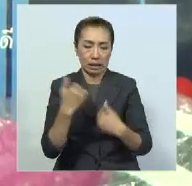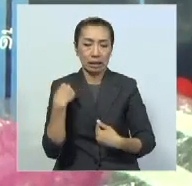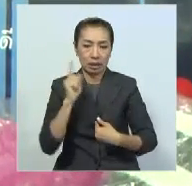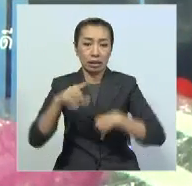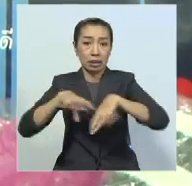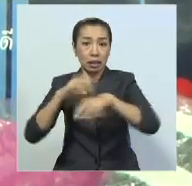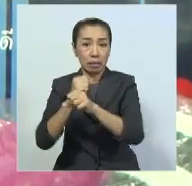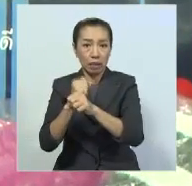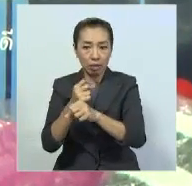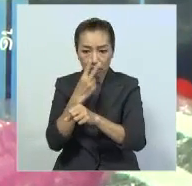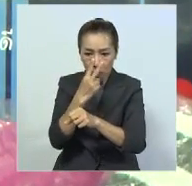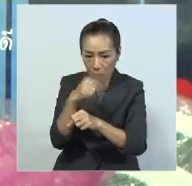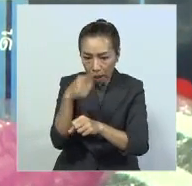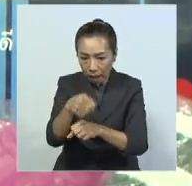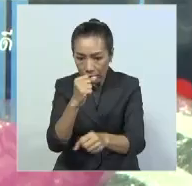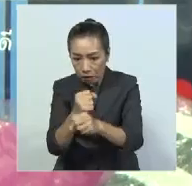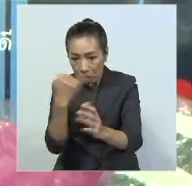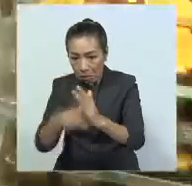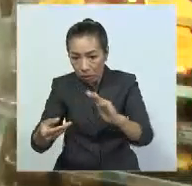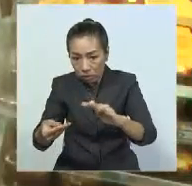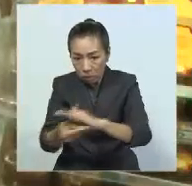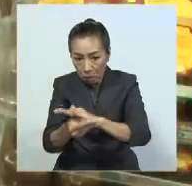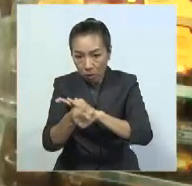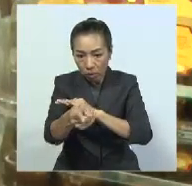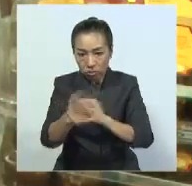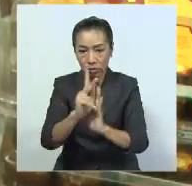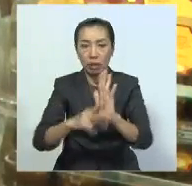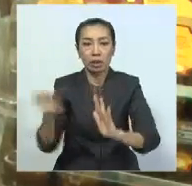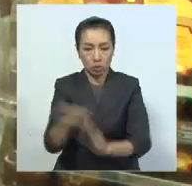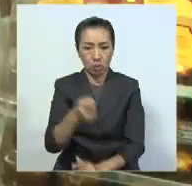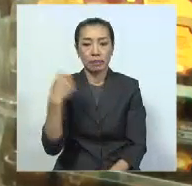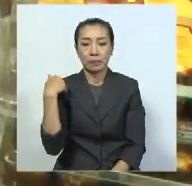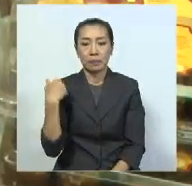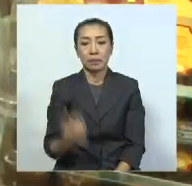การดำเนินงานถ้าหากพบว่ามีการกระทำผิดก็จะดำเนินการตามกฎหมายทันทีค่ะ